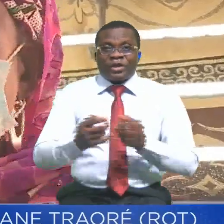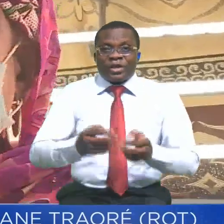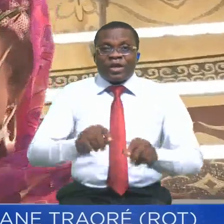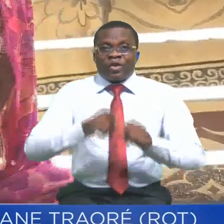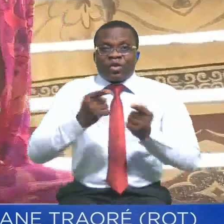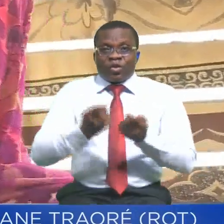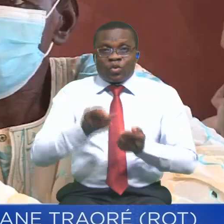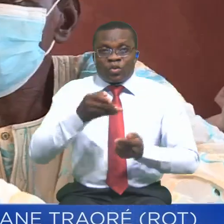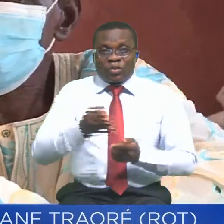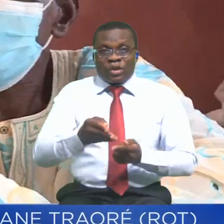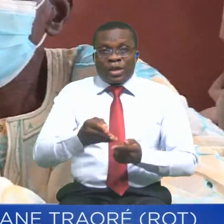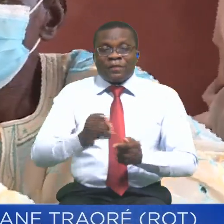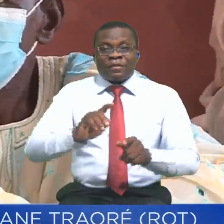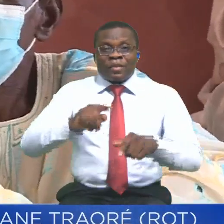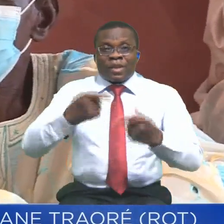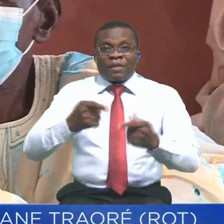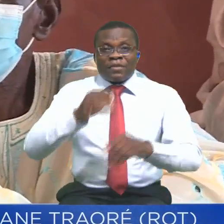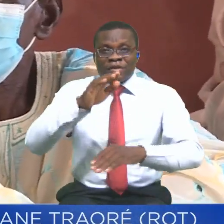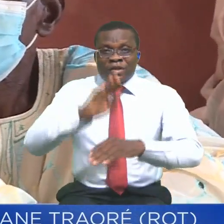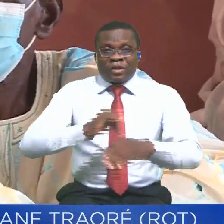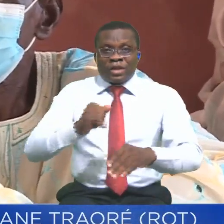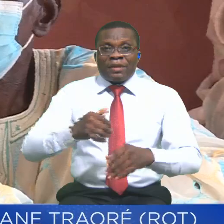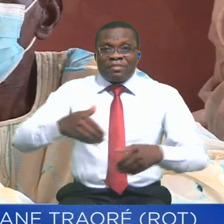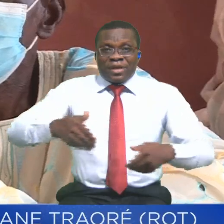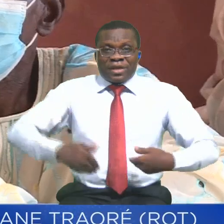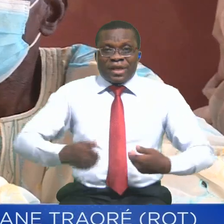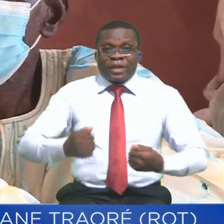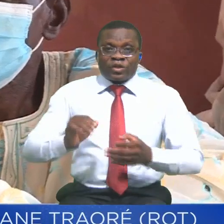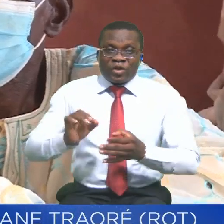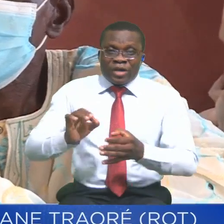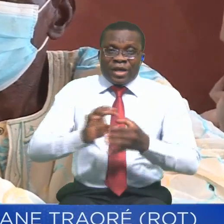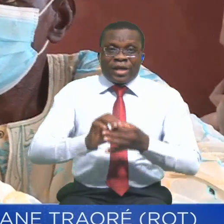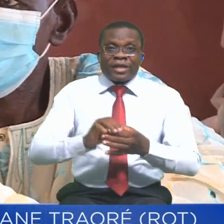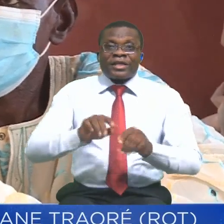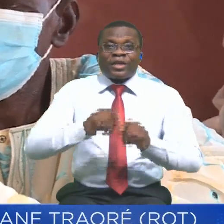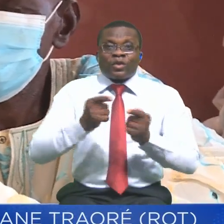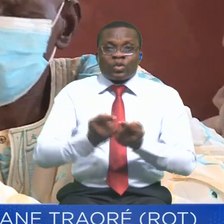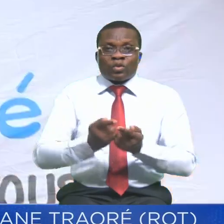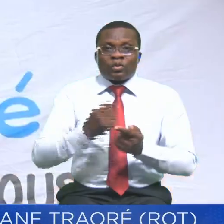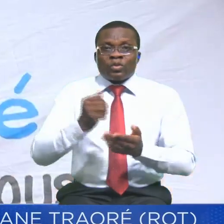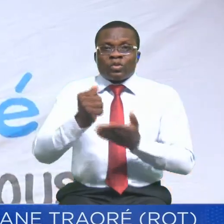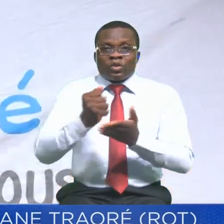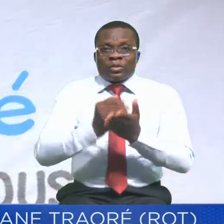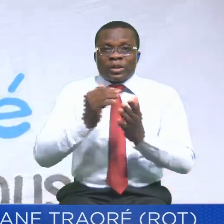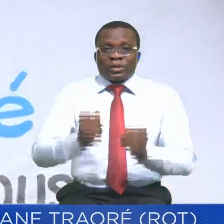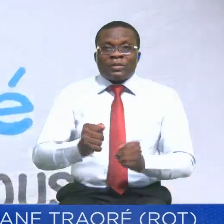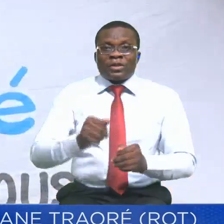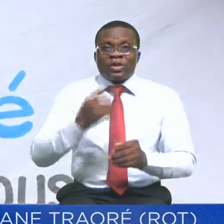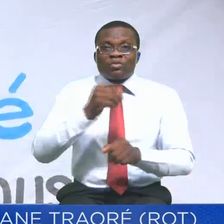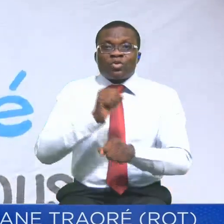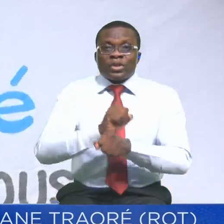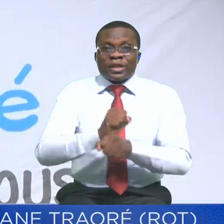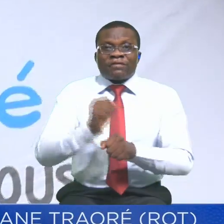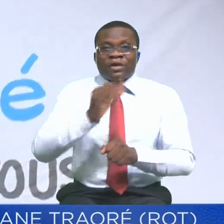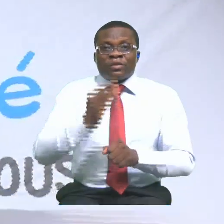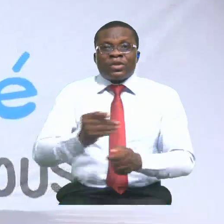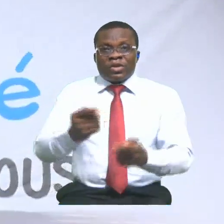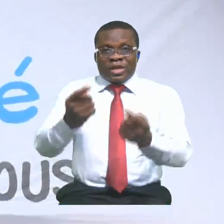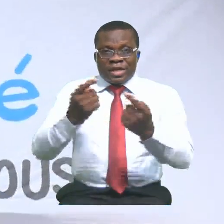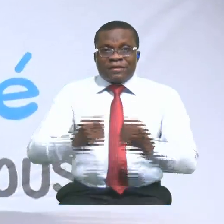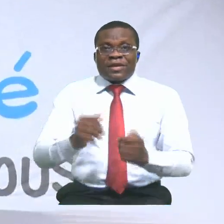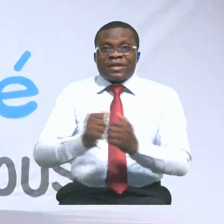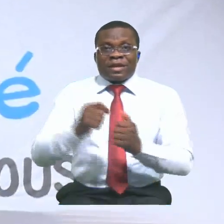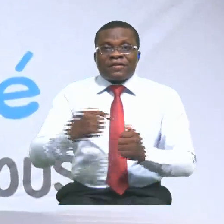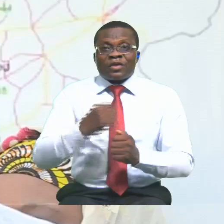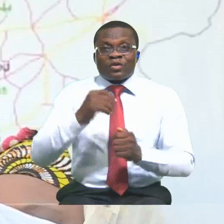Ousmane Traoré ROT appelle les jeunes à rallier le mouvement. Nous sommes les ambassadeurs de l'auto-emploi au Bénin. Qu'ils viennent avec nous